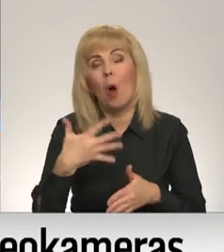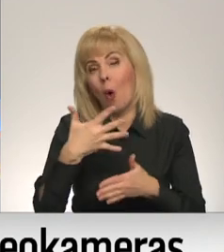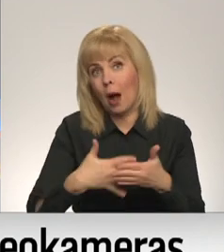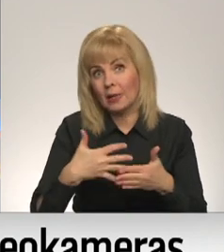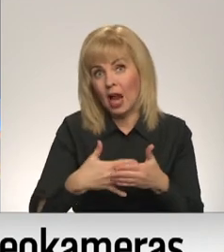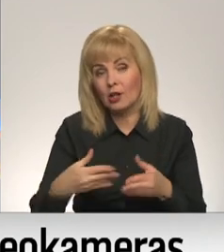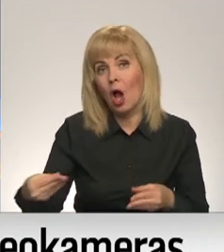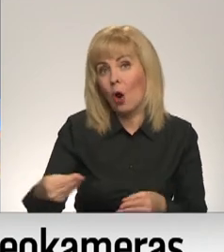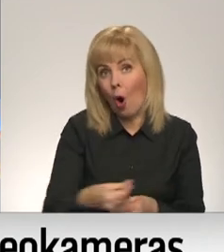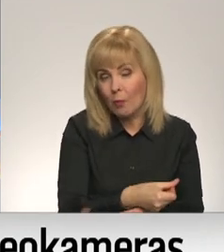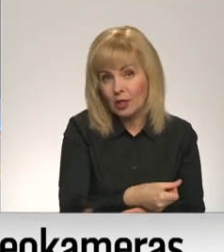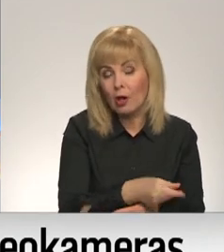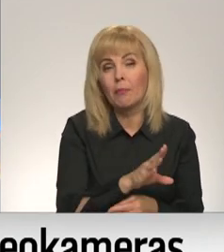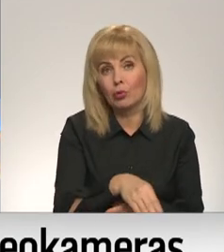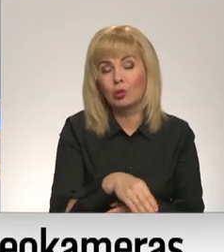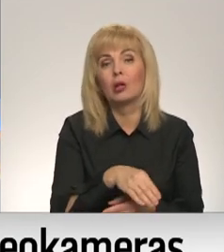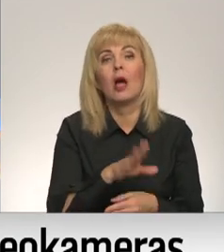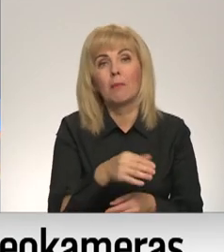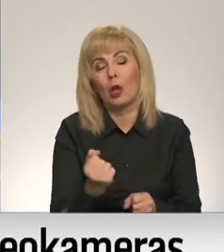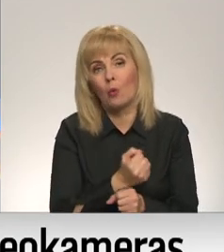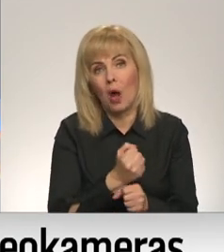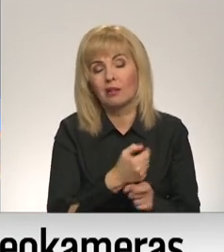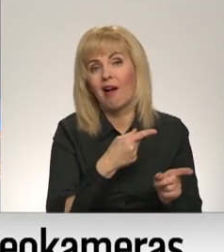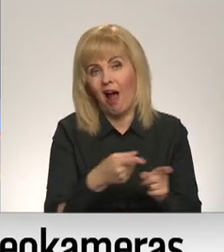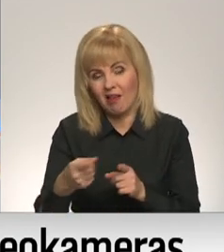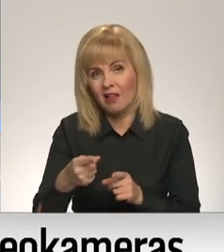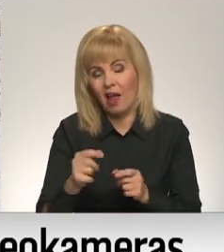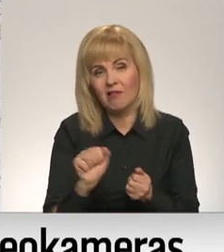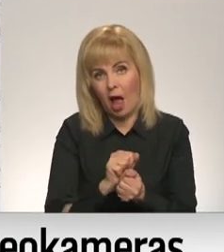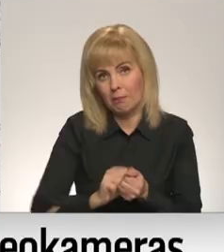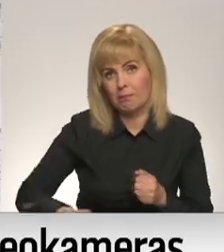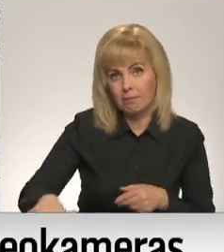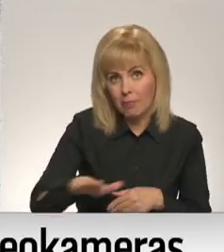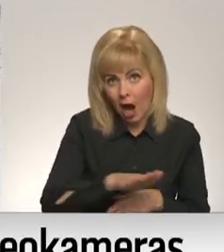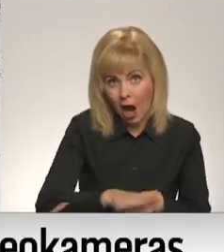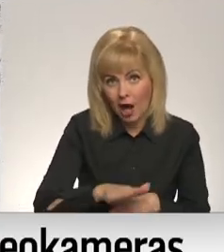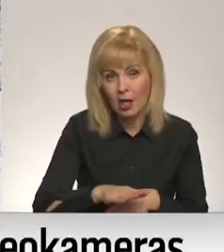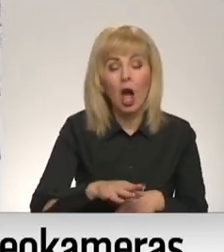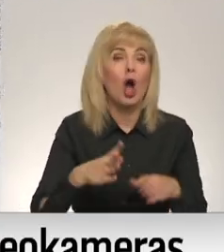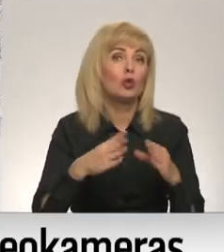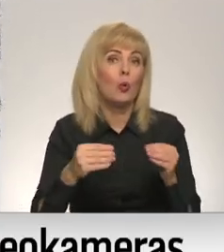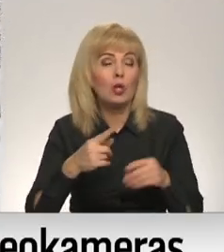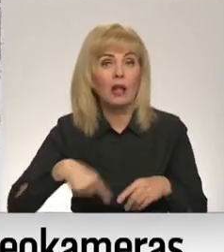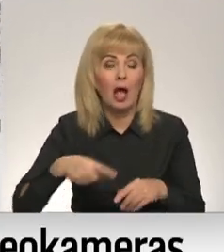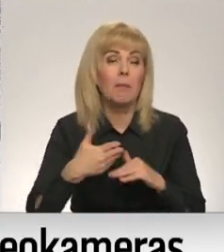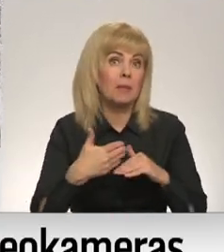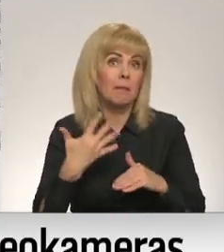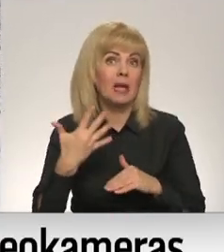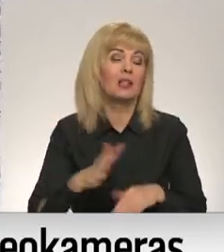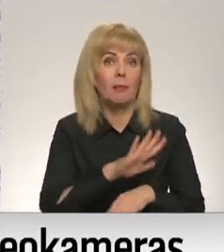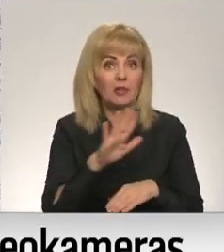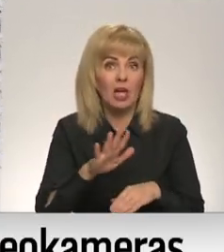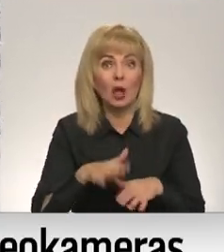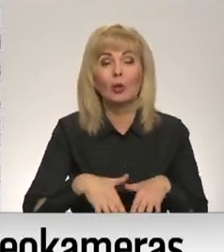aprēķinātā kompensācija, kas būs jāmaksā par nodarīto kaitējumu videi. No Dūņu dīķa pirms 5 dienām